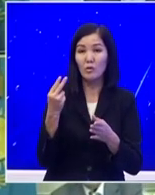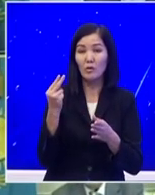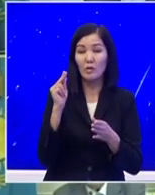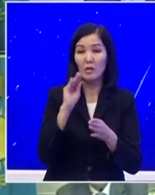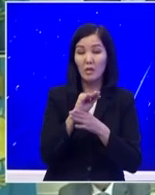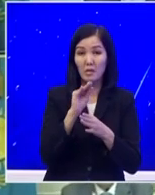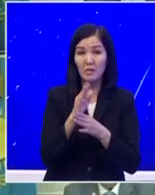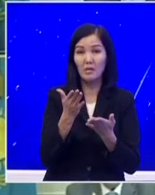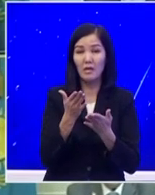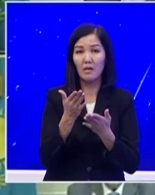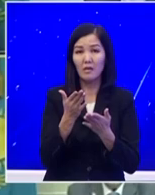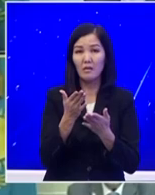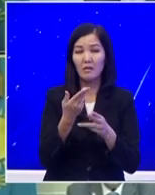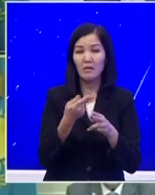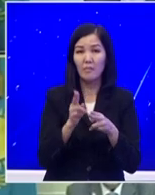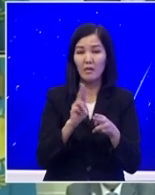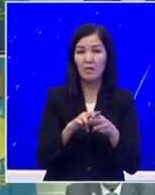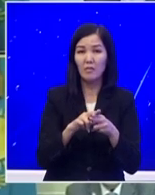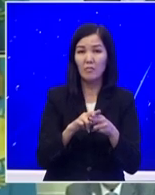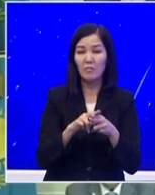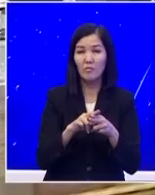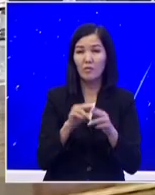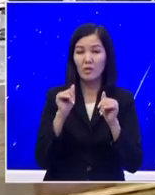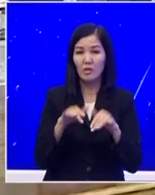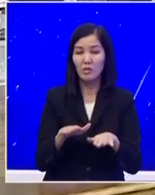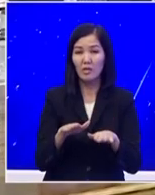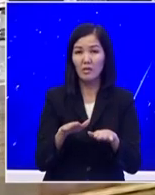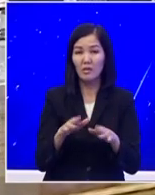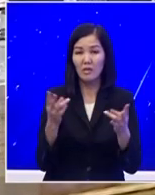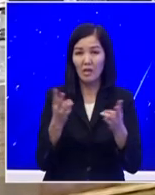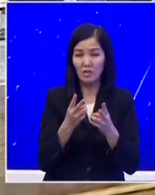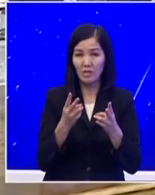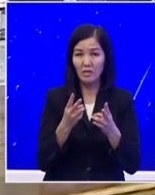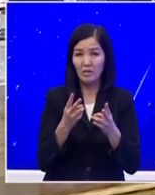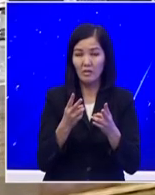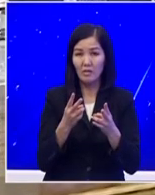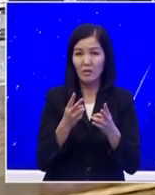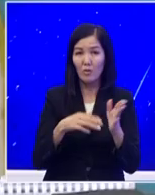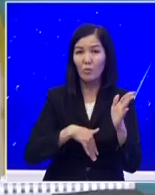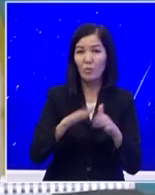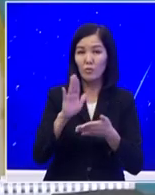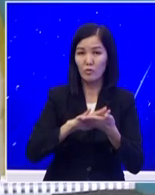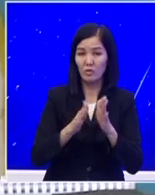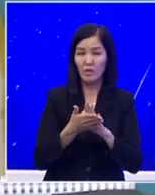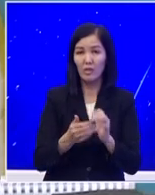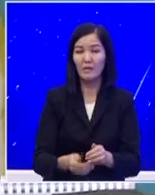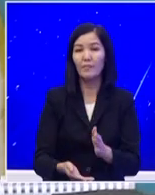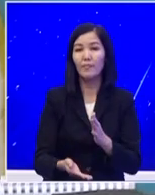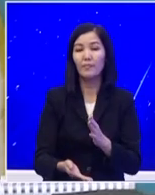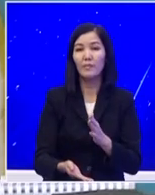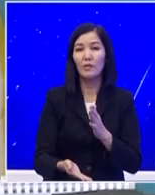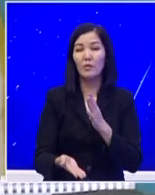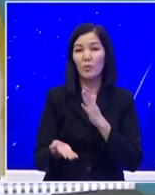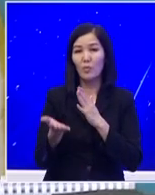зачастую бывает весьма трудно. И примут решение в пользу, естественно, государства. Өткелде